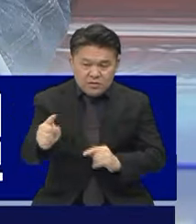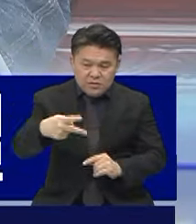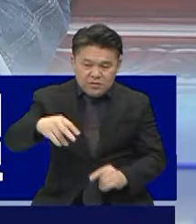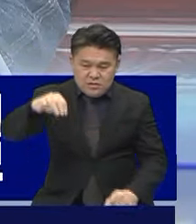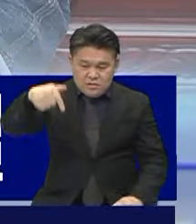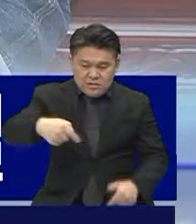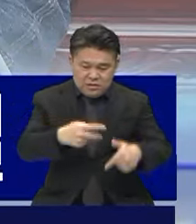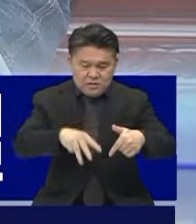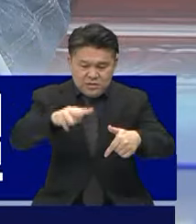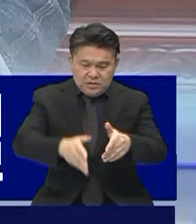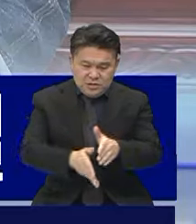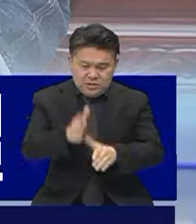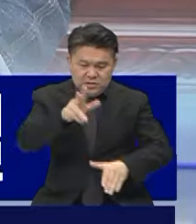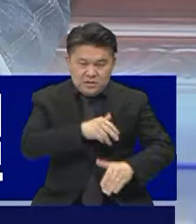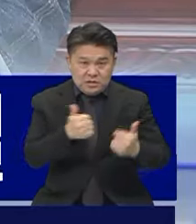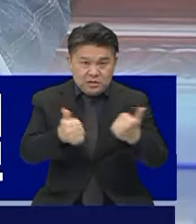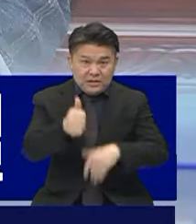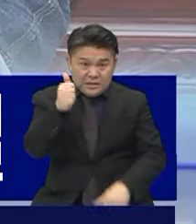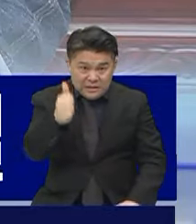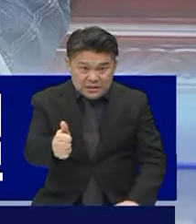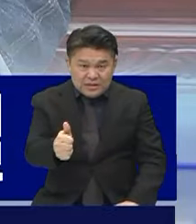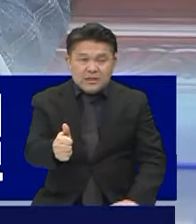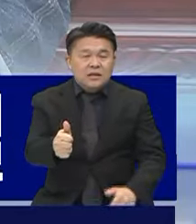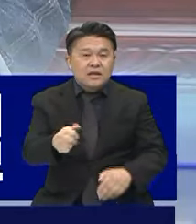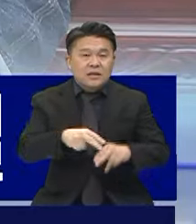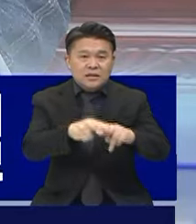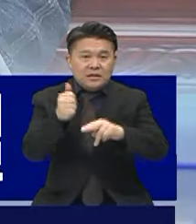빚은 허식 인천시의회